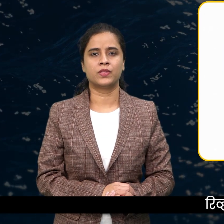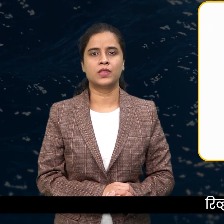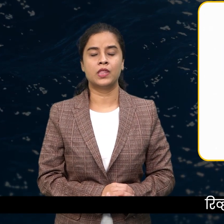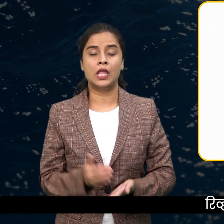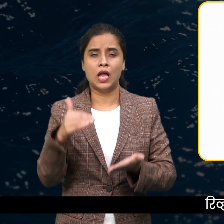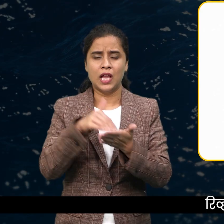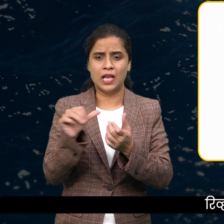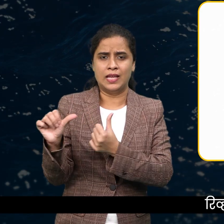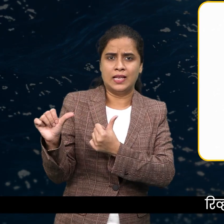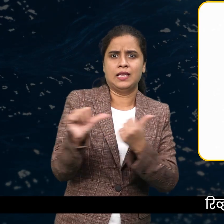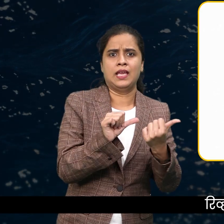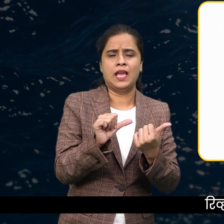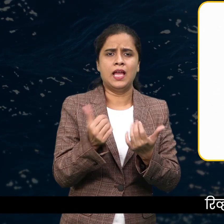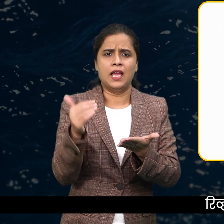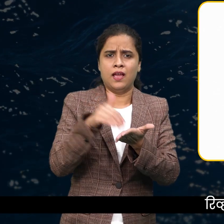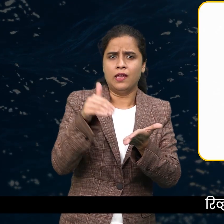रिव्हर्स ऑस्मोसिस.